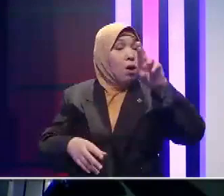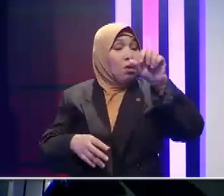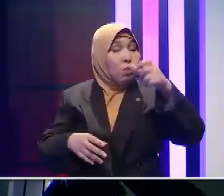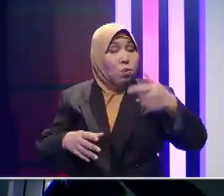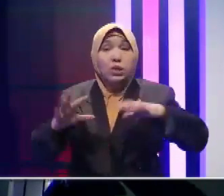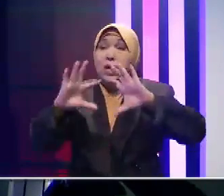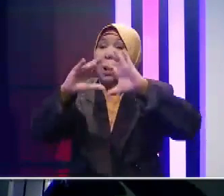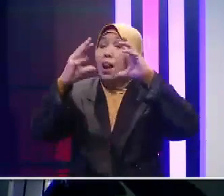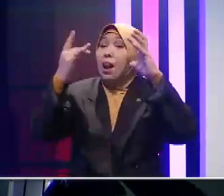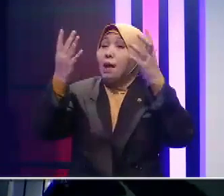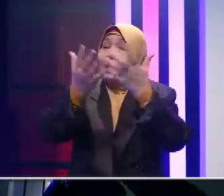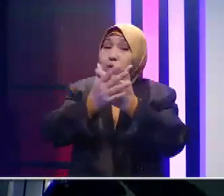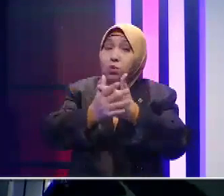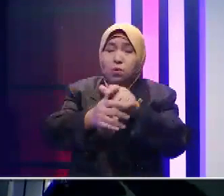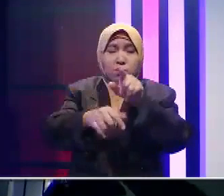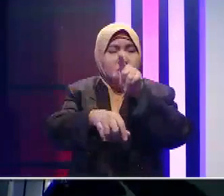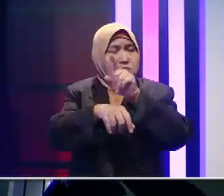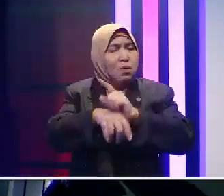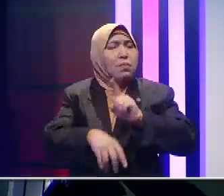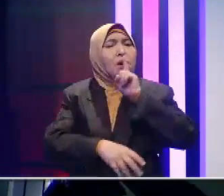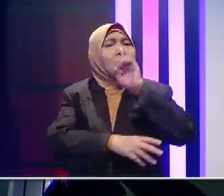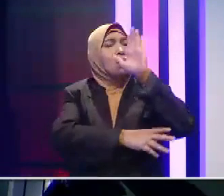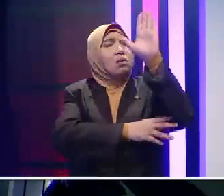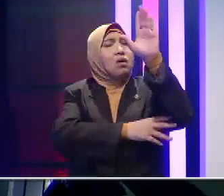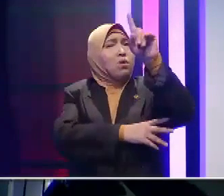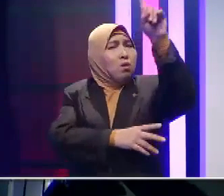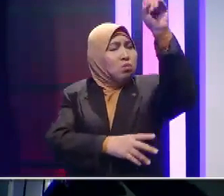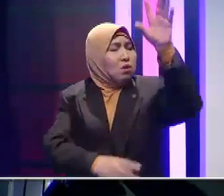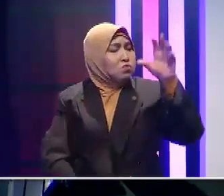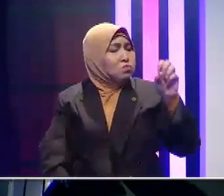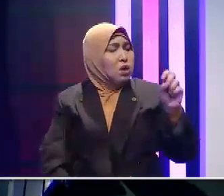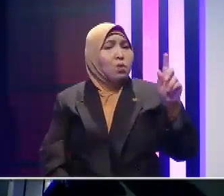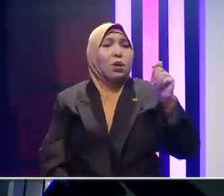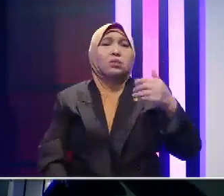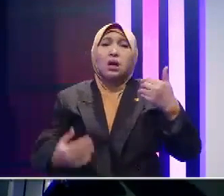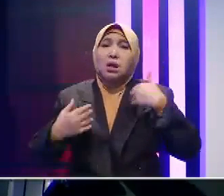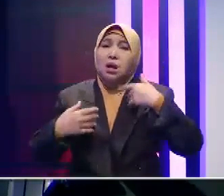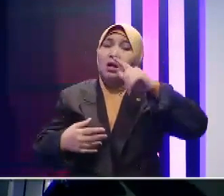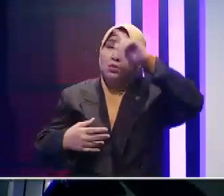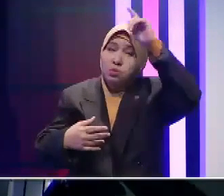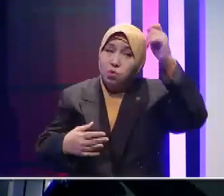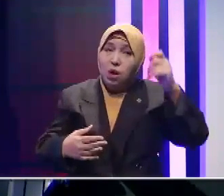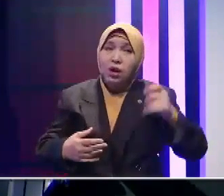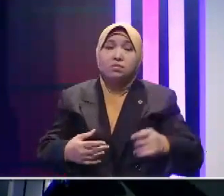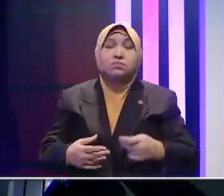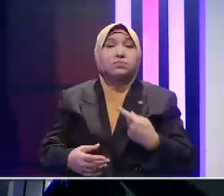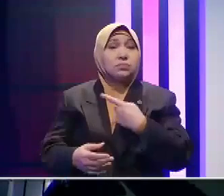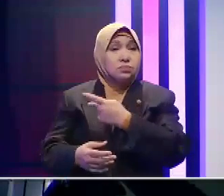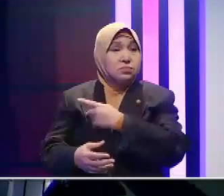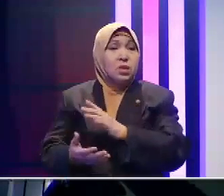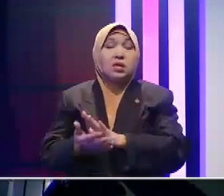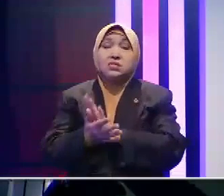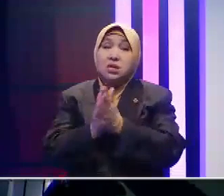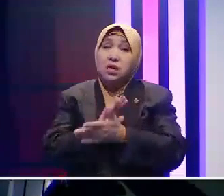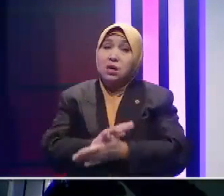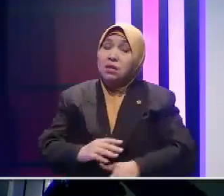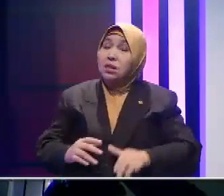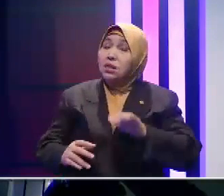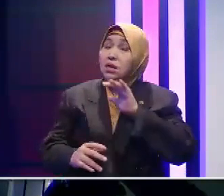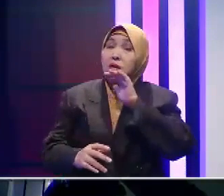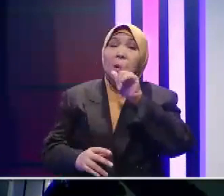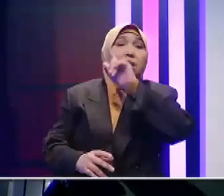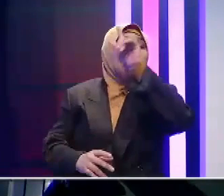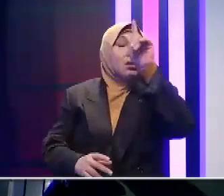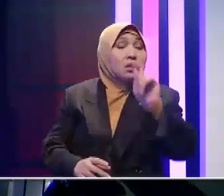alam itu bersaksi, berikrar bahawasanya Allah Subhanahu Wa Taala ialah Tuhan mereka. Supaya mereka tidak